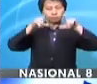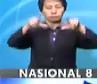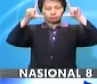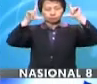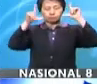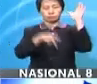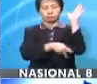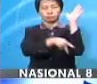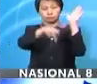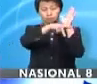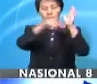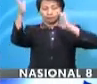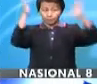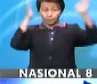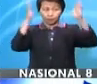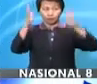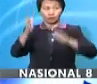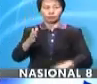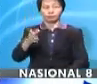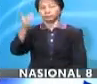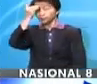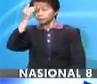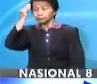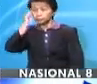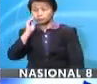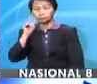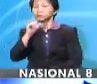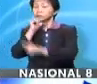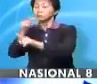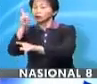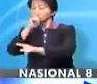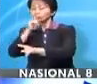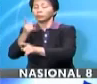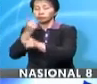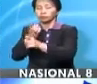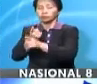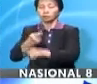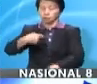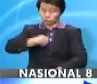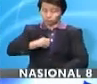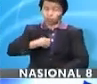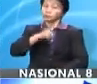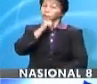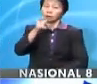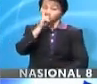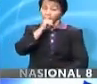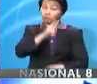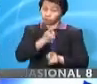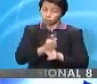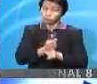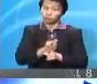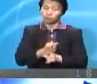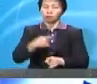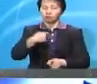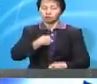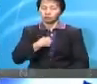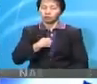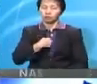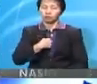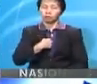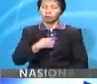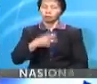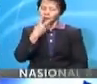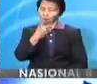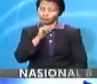Parlimen Malaysia. Tun Dr. Mahathir tidak berbohong. Saya tidak berbohong. Saya nampak dan saya